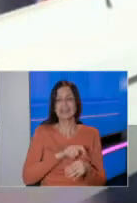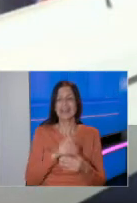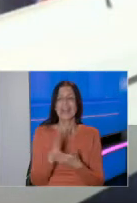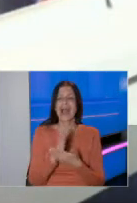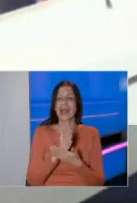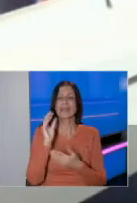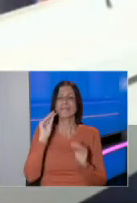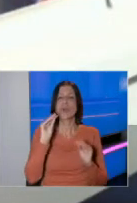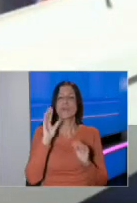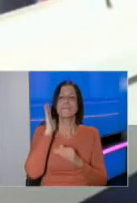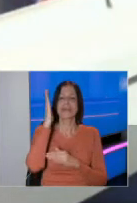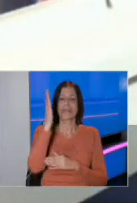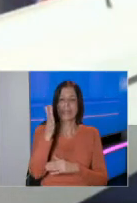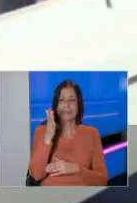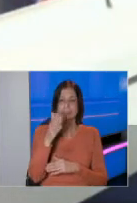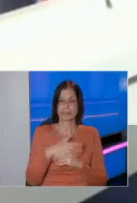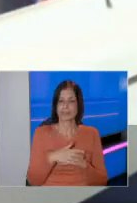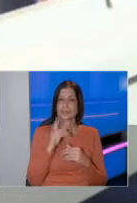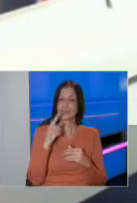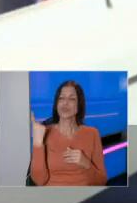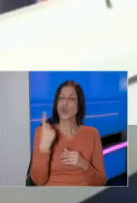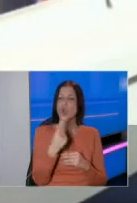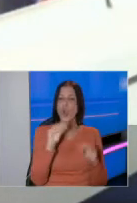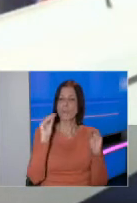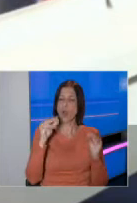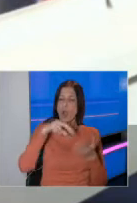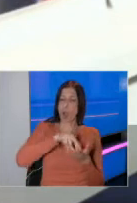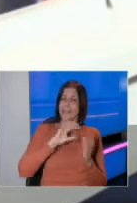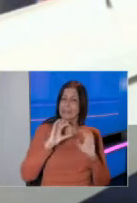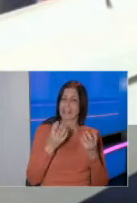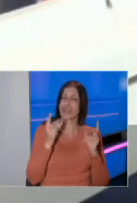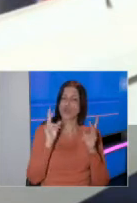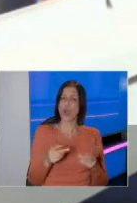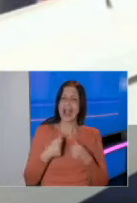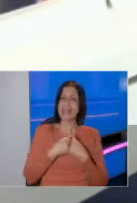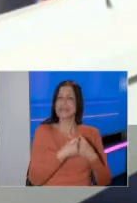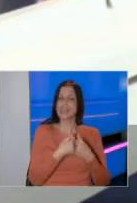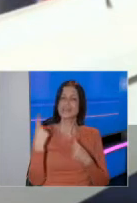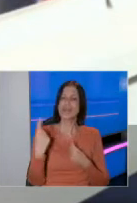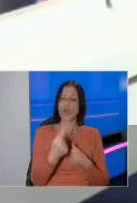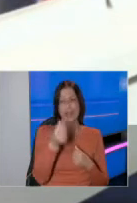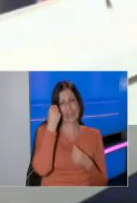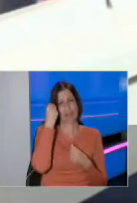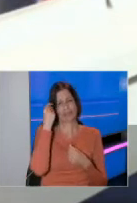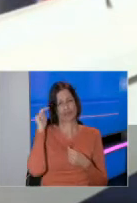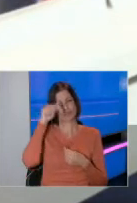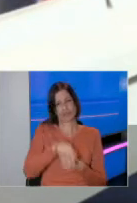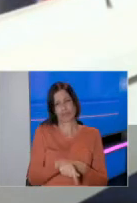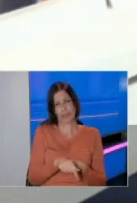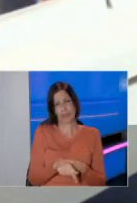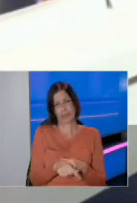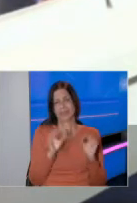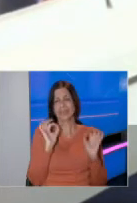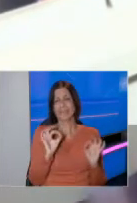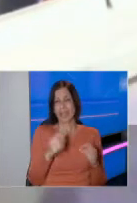המורים העתידיים, כך שכל מורה שעומד בכיתה יוכל להתמודד עם כל תלמיד שהוא שמגיע אליו. בהחלט.